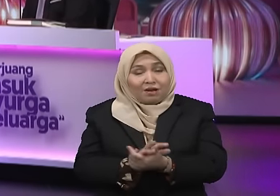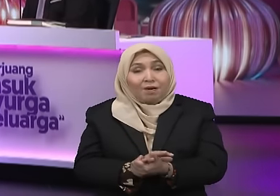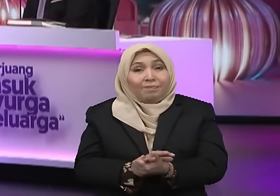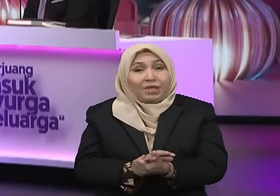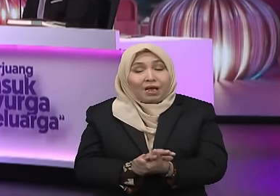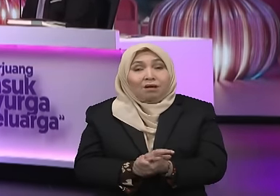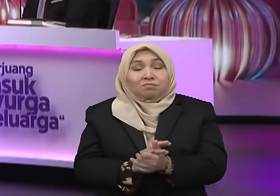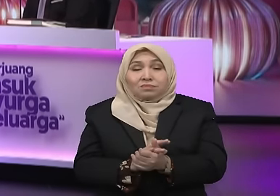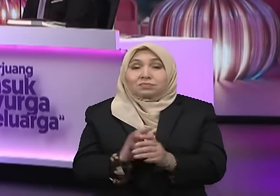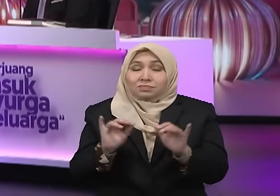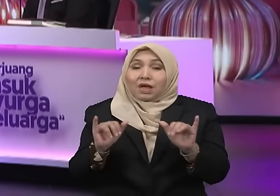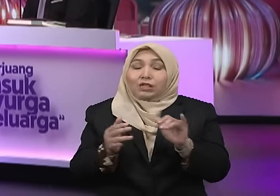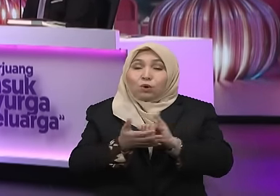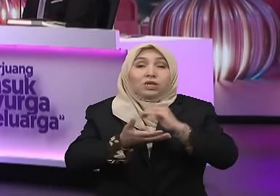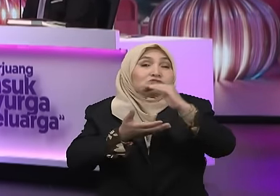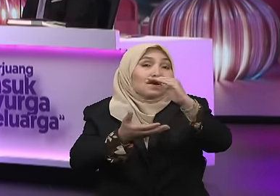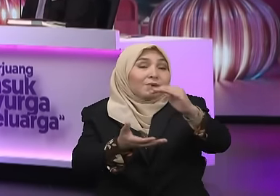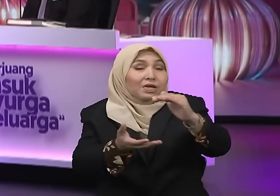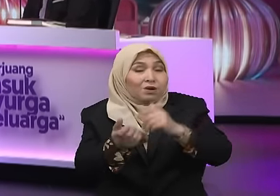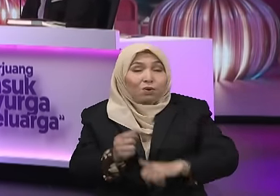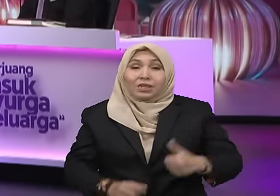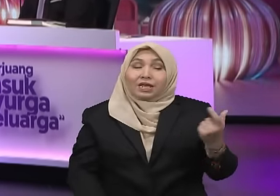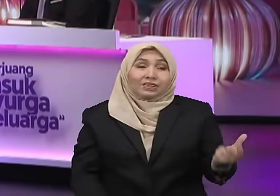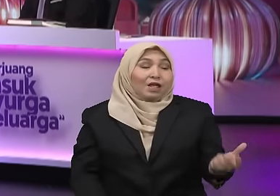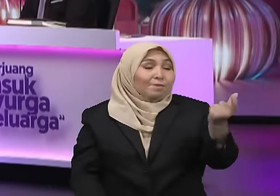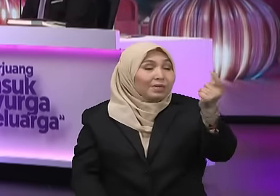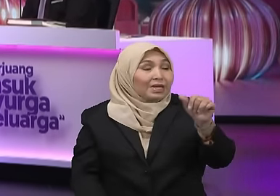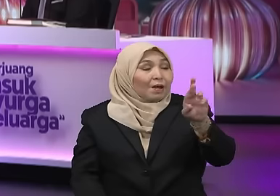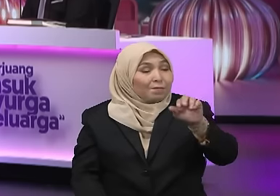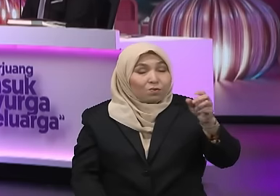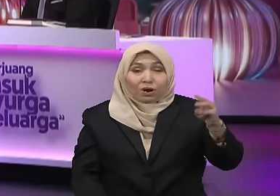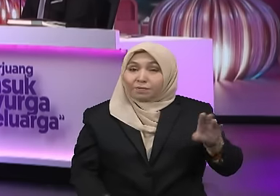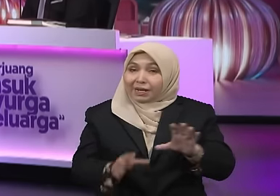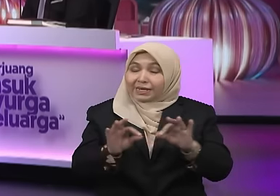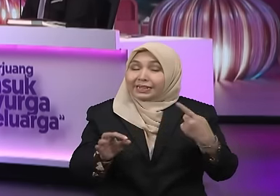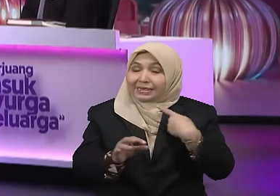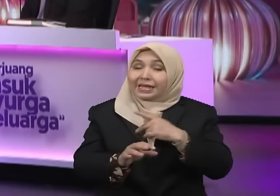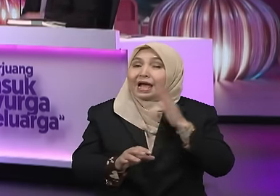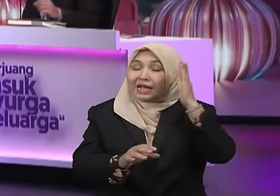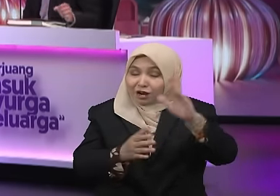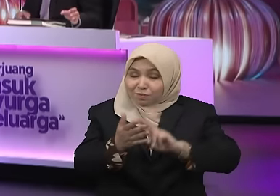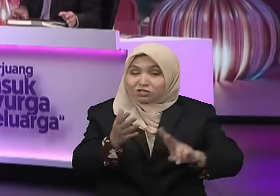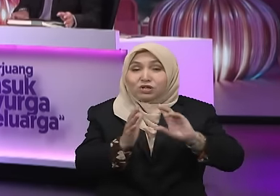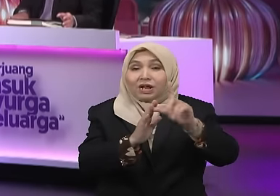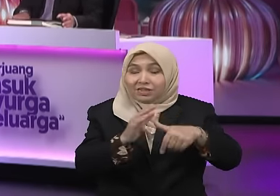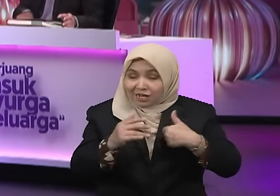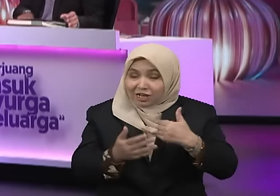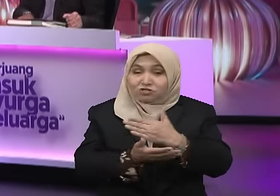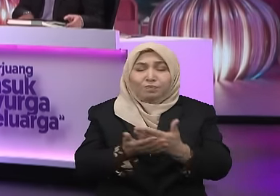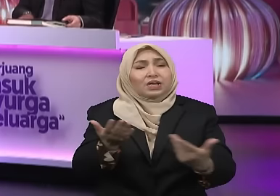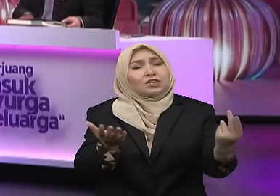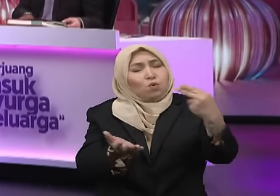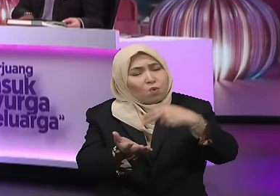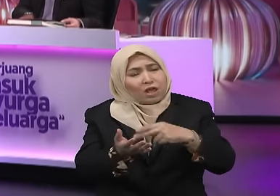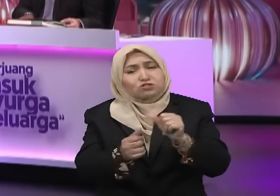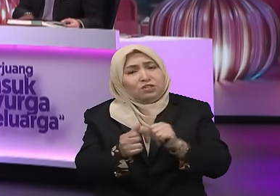Kalau tak, ya. Itu yang disampaikan oleh Nabi Ibrahim, Ibrahim alaihissalam. Ayat yang kita akan baca nanti ini adalah sesuatu yang kita ulang setiap